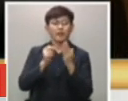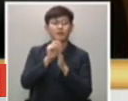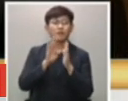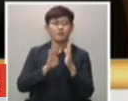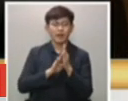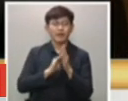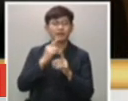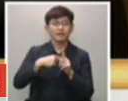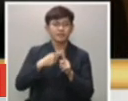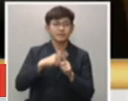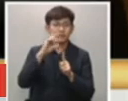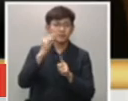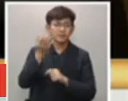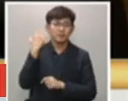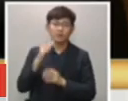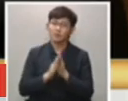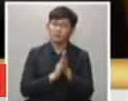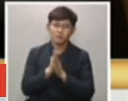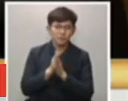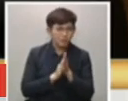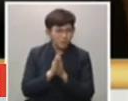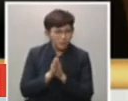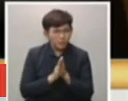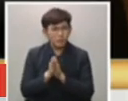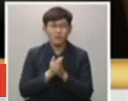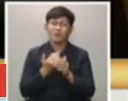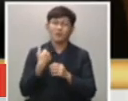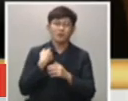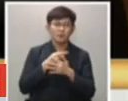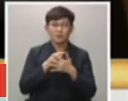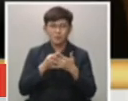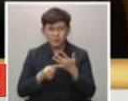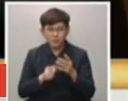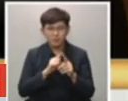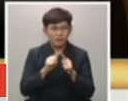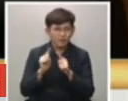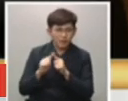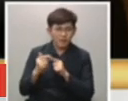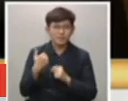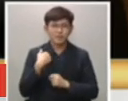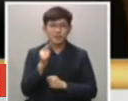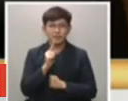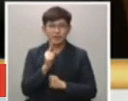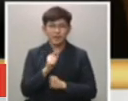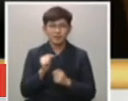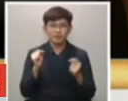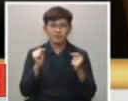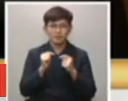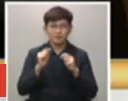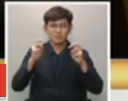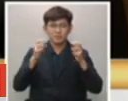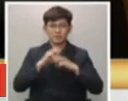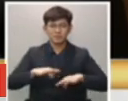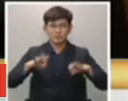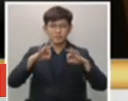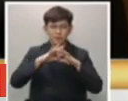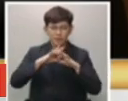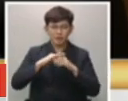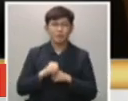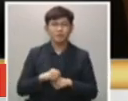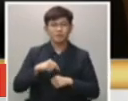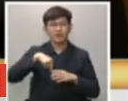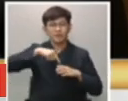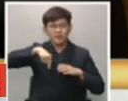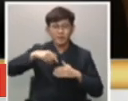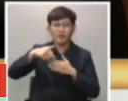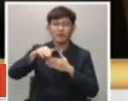ถือว่าเป็นช่วงที่ท้าทายมากไม่มีหลายอย่างเข้ามาอยู่ในเป็นปัจจัยนะครับทั้งภายในภายนอกของประเทศของเรา